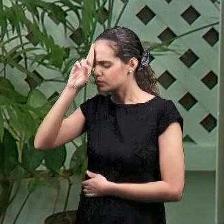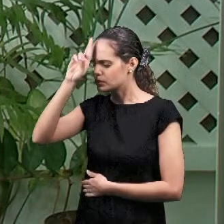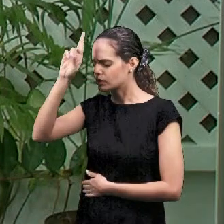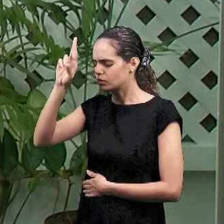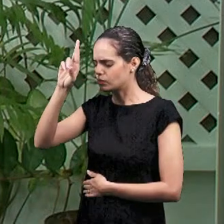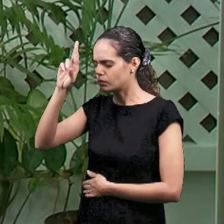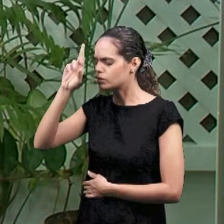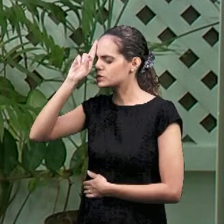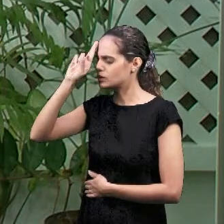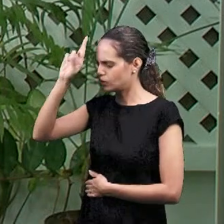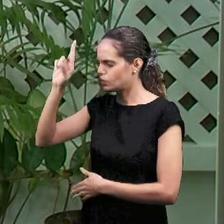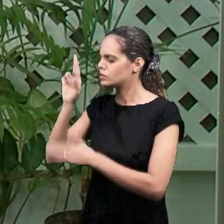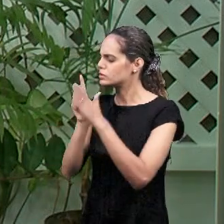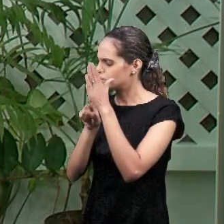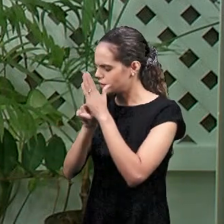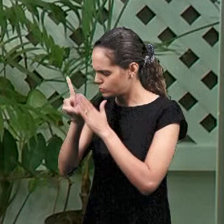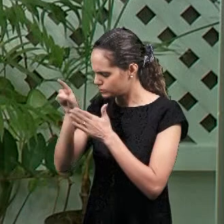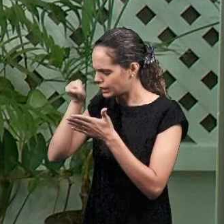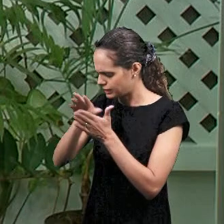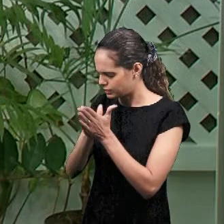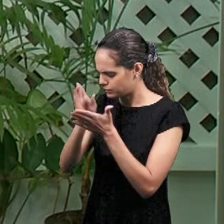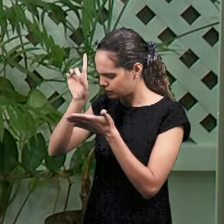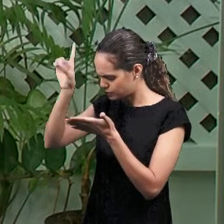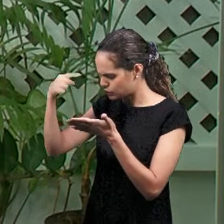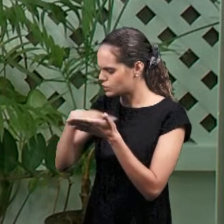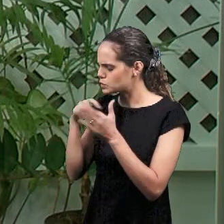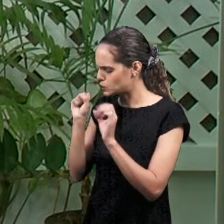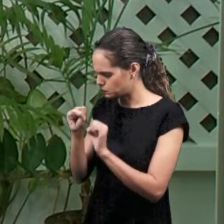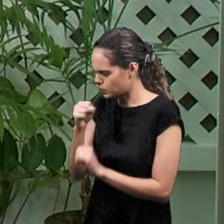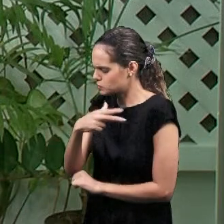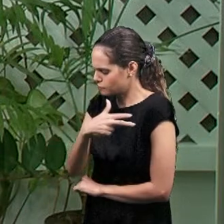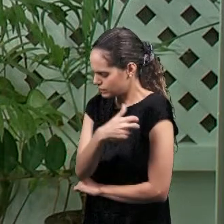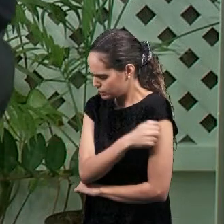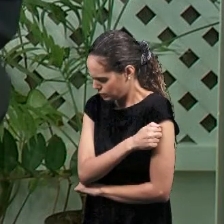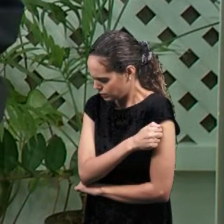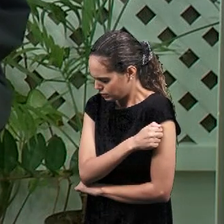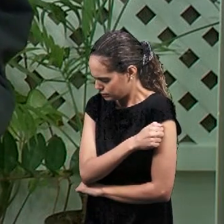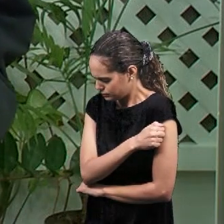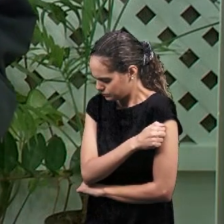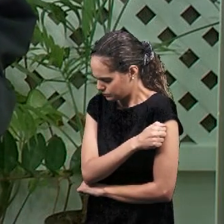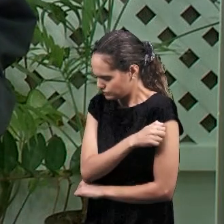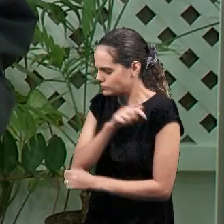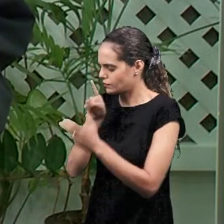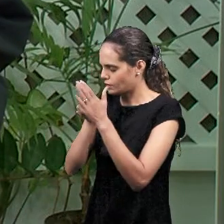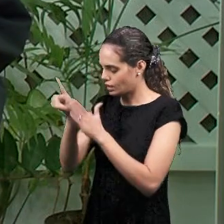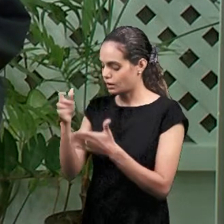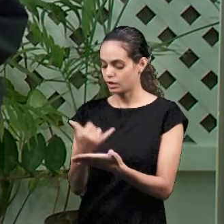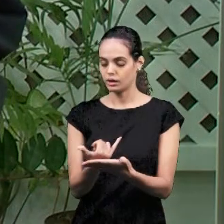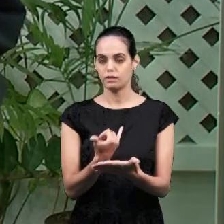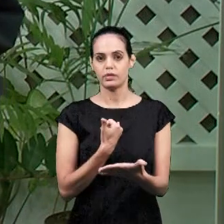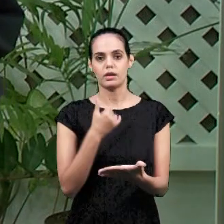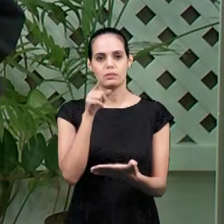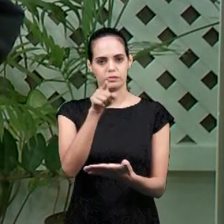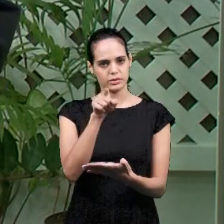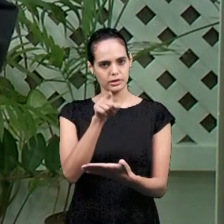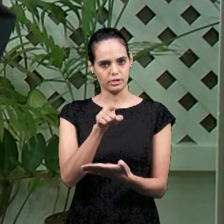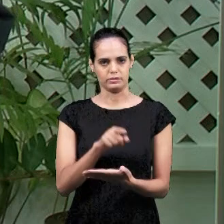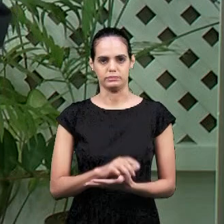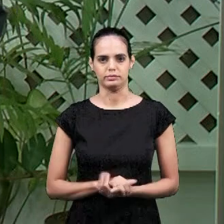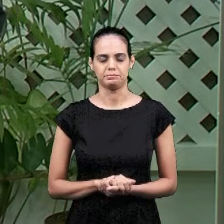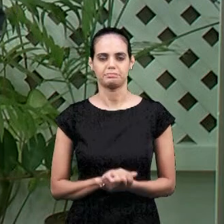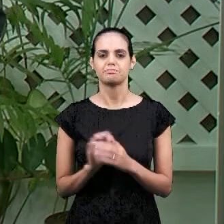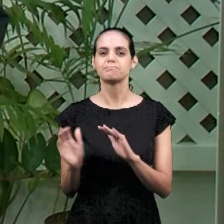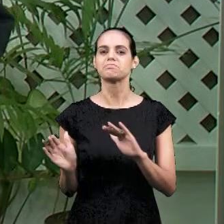Seigneur, allez au pied du Seigneur, mettez-vous au pied du Seigneur, consultez, afin de ne pas faire des erreurs. Très bien. Mes bien-aimés, donc, nous